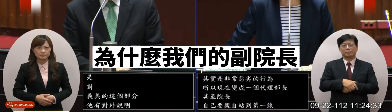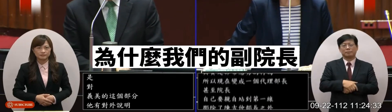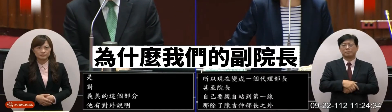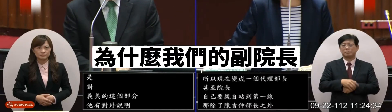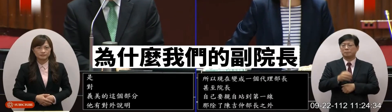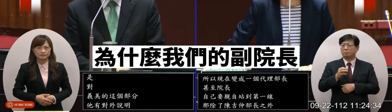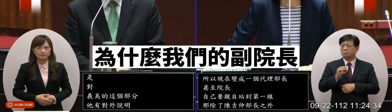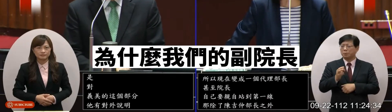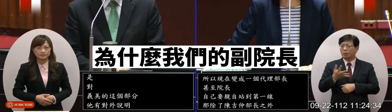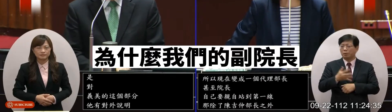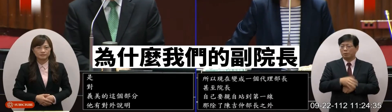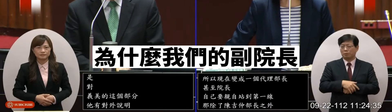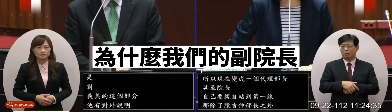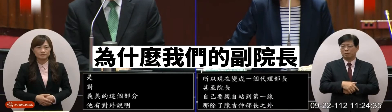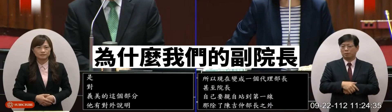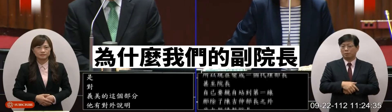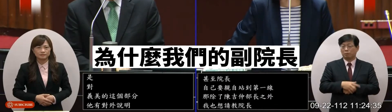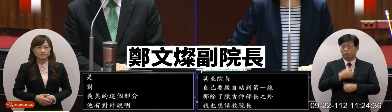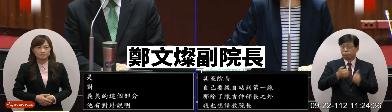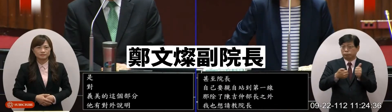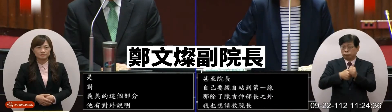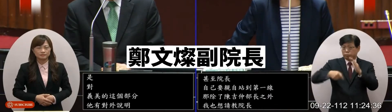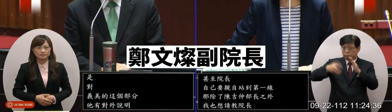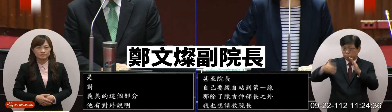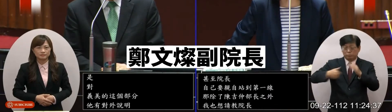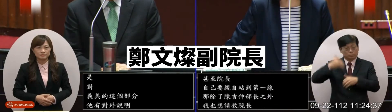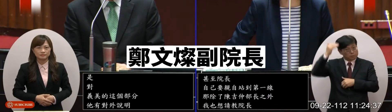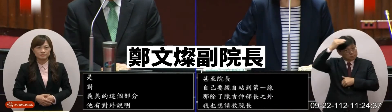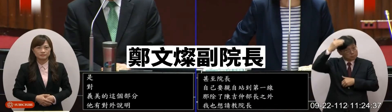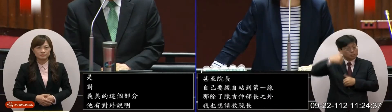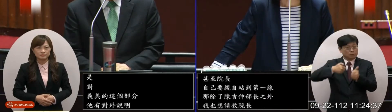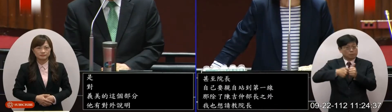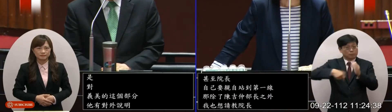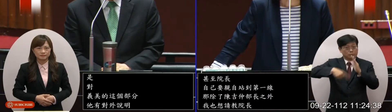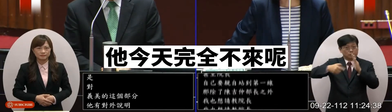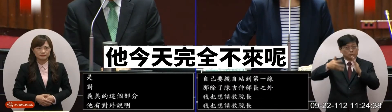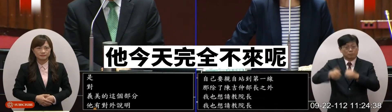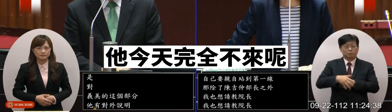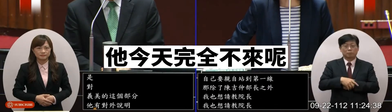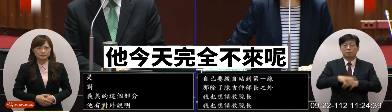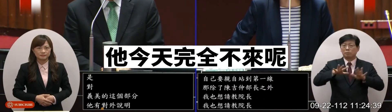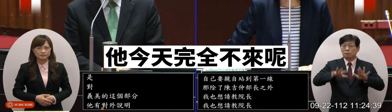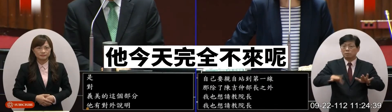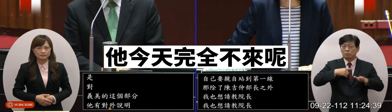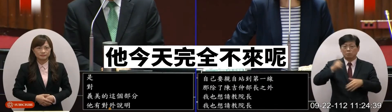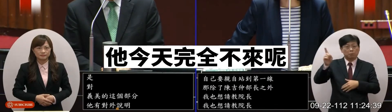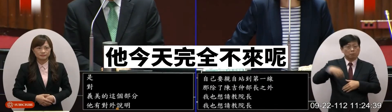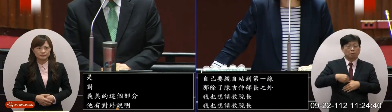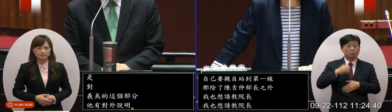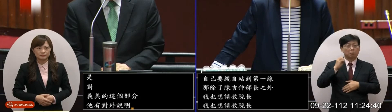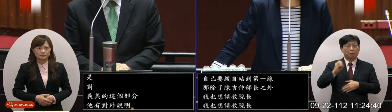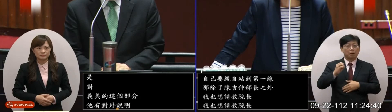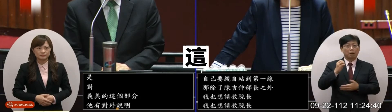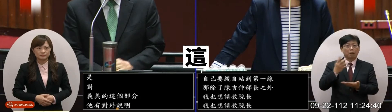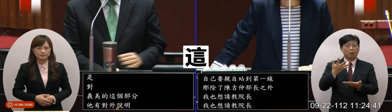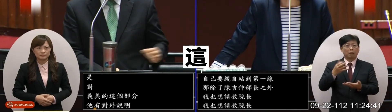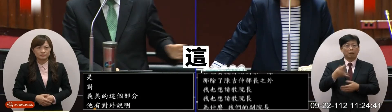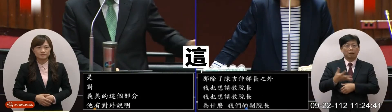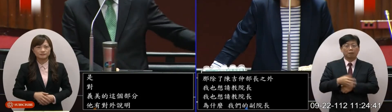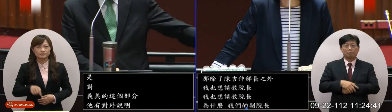为什么我们的副院长郑文灿副院长他今天完全不来呢？